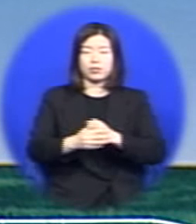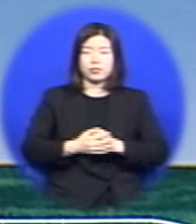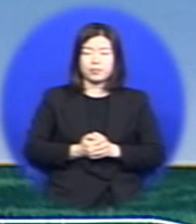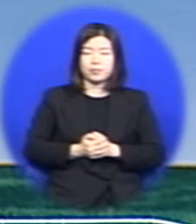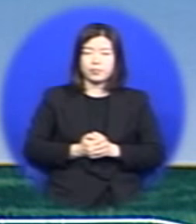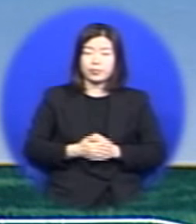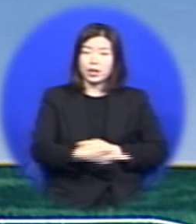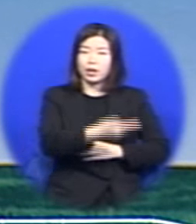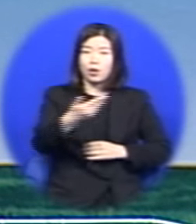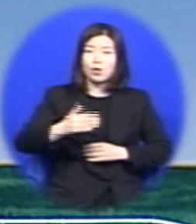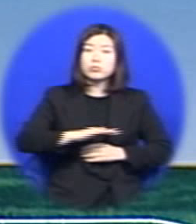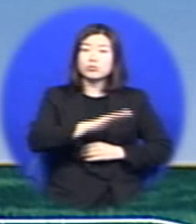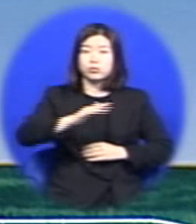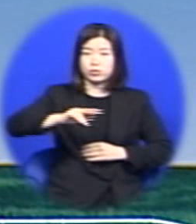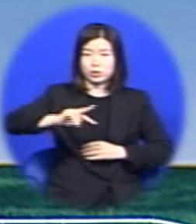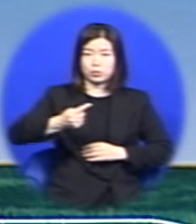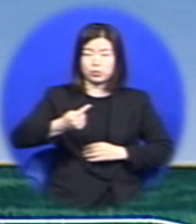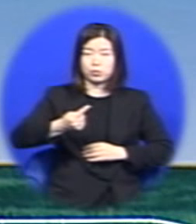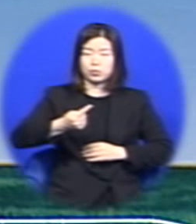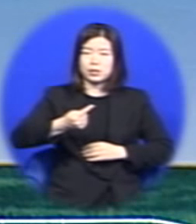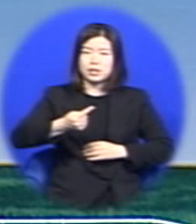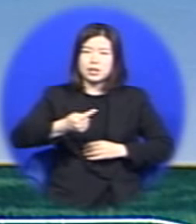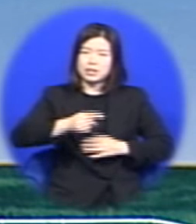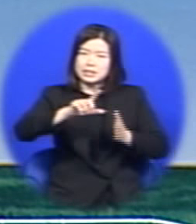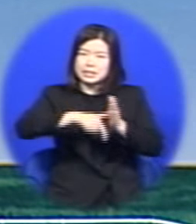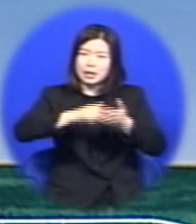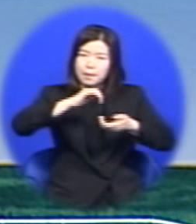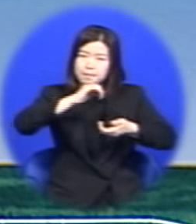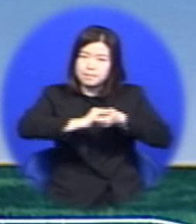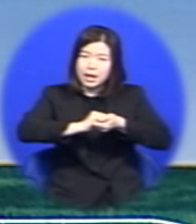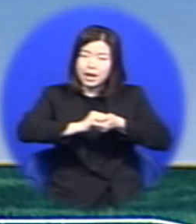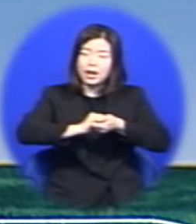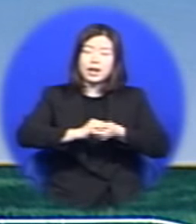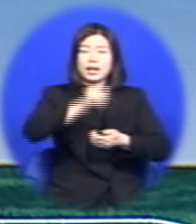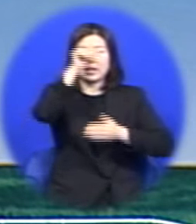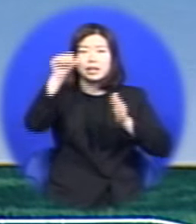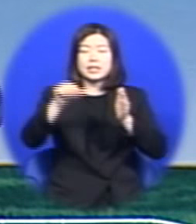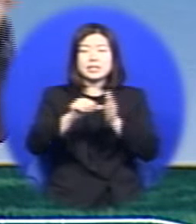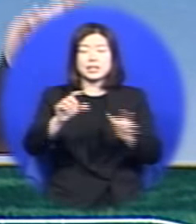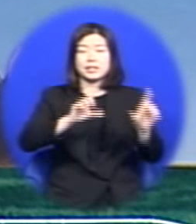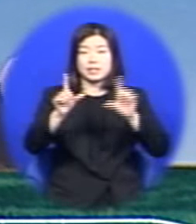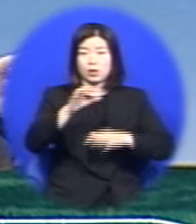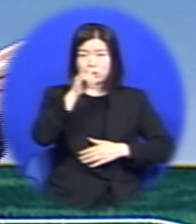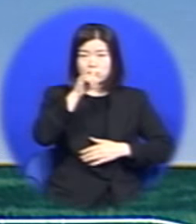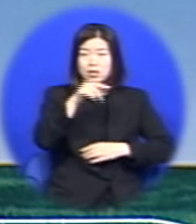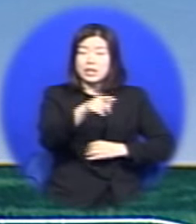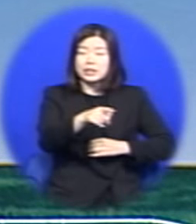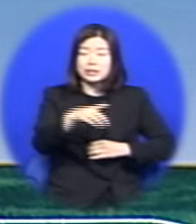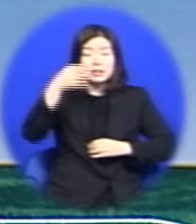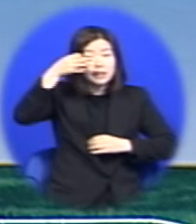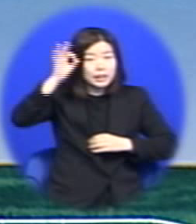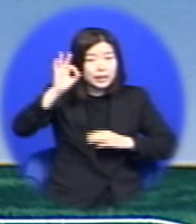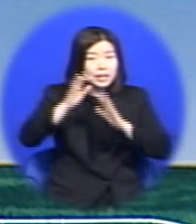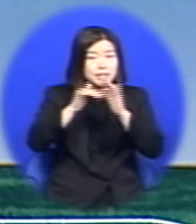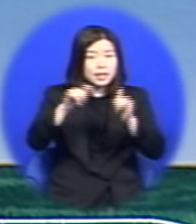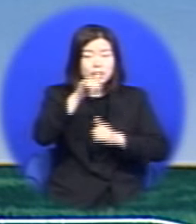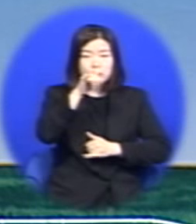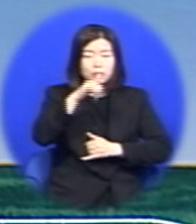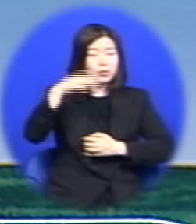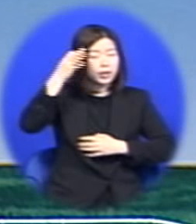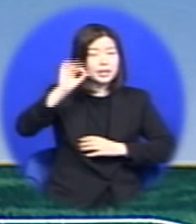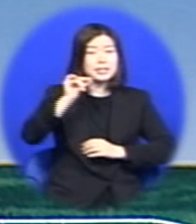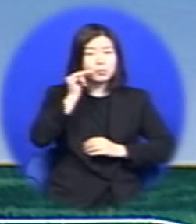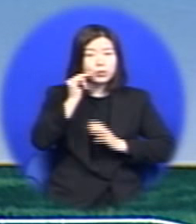여러분, 우리도 시한부 인생을 살고 있는 겁니다. 그걸 깨닫는 사람이 있고 깨닫지 못한 사람이 있는 거예요.